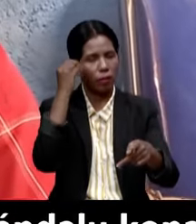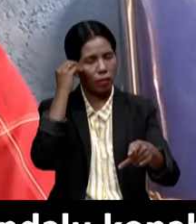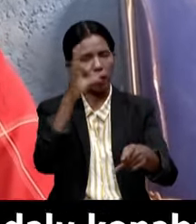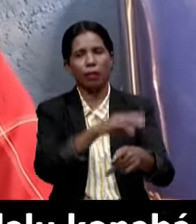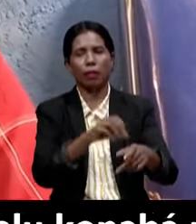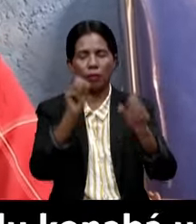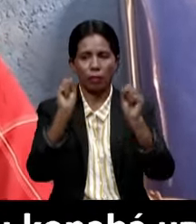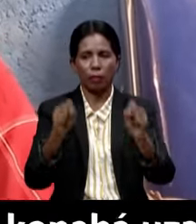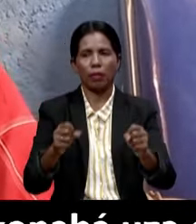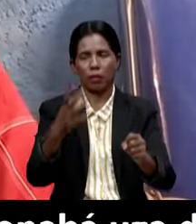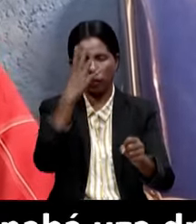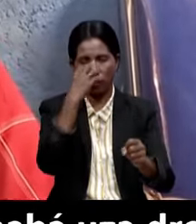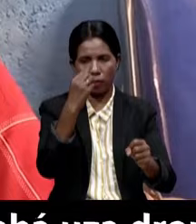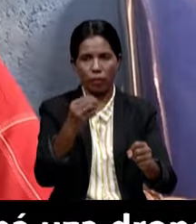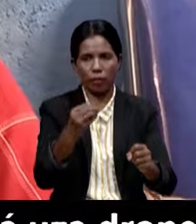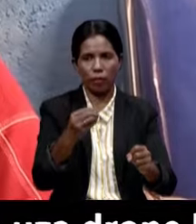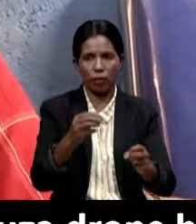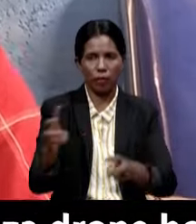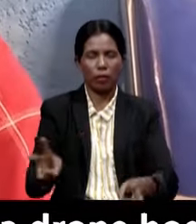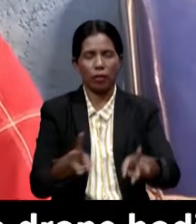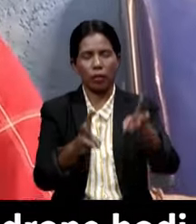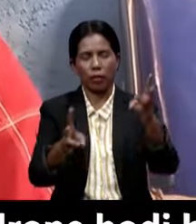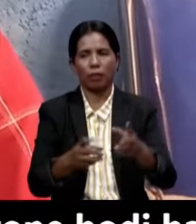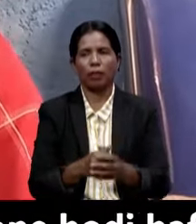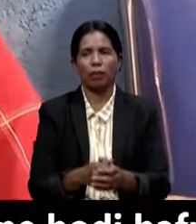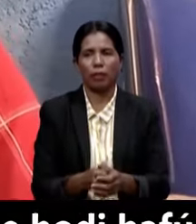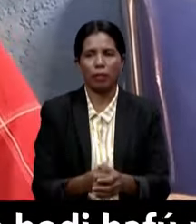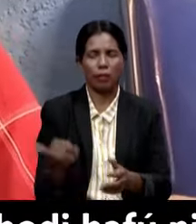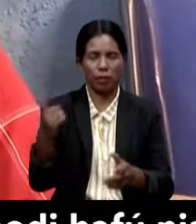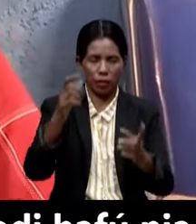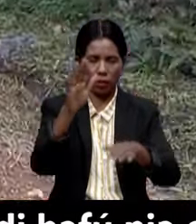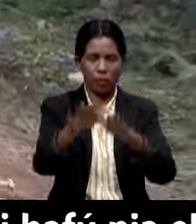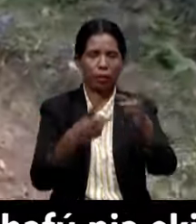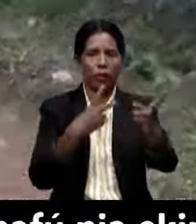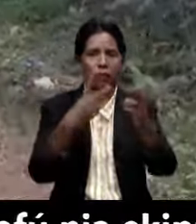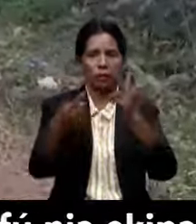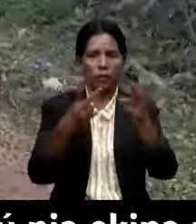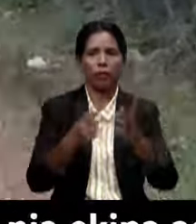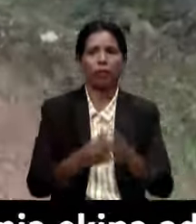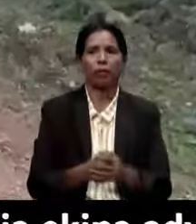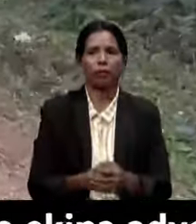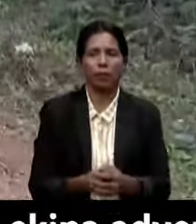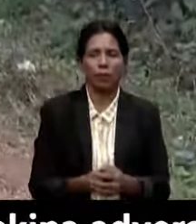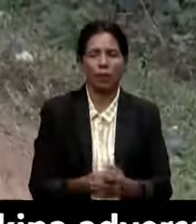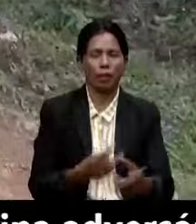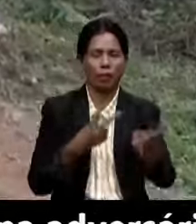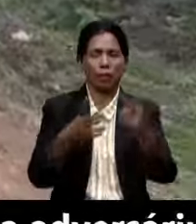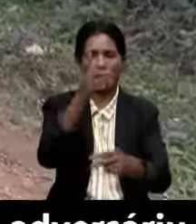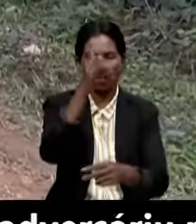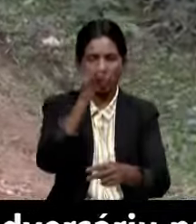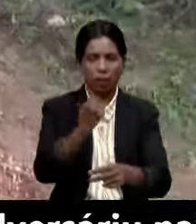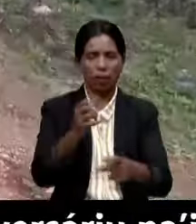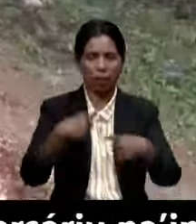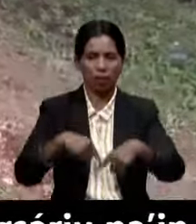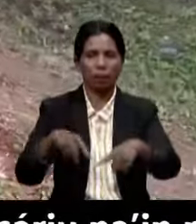bele to ba ya galan rumah, ne maksud o si ba visita. Viagem russi capital dili atubai